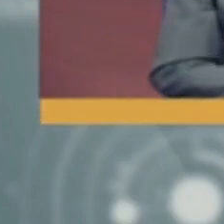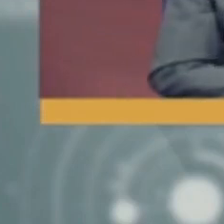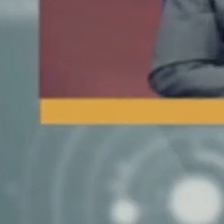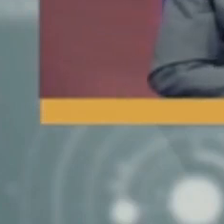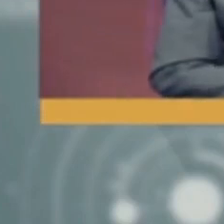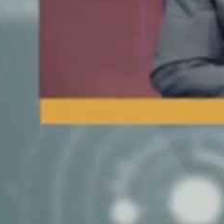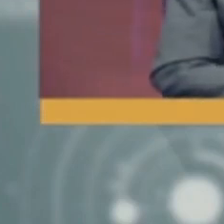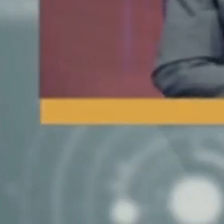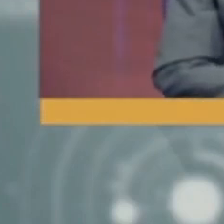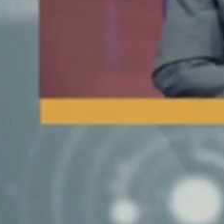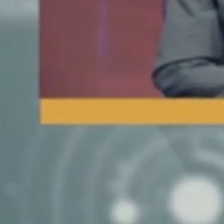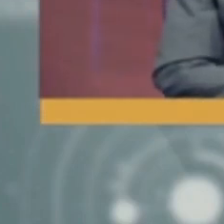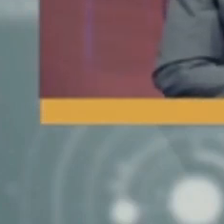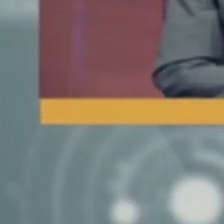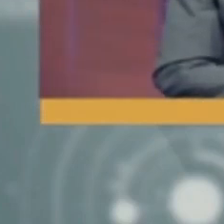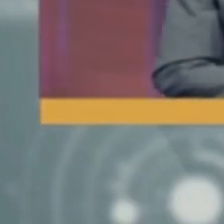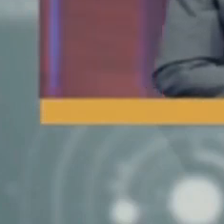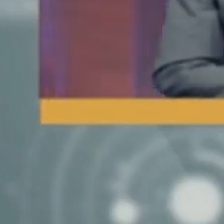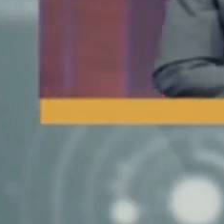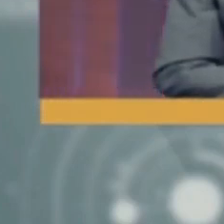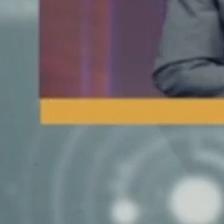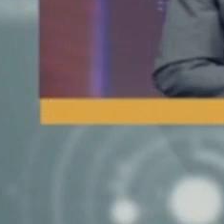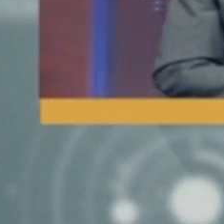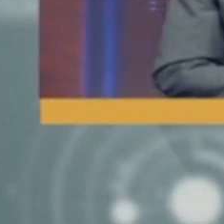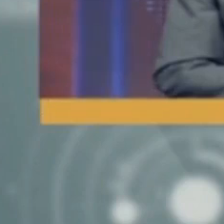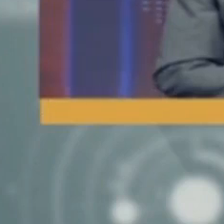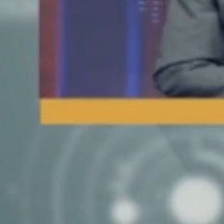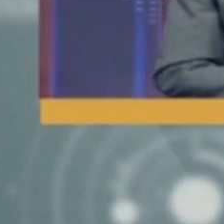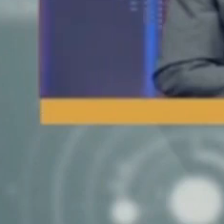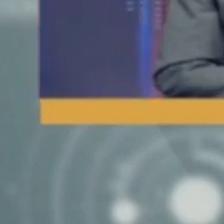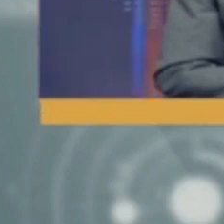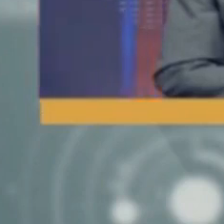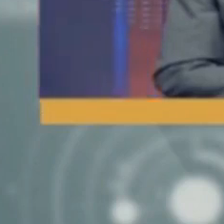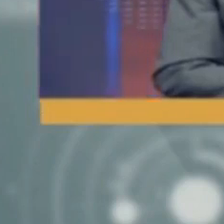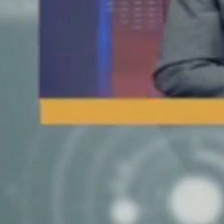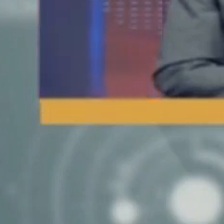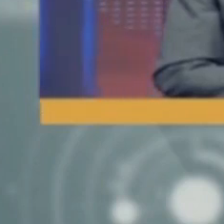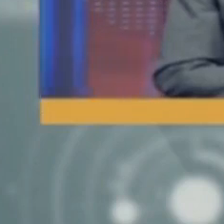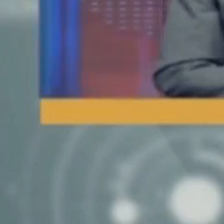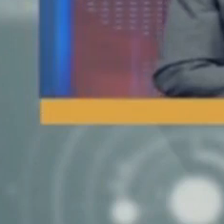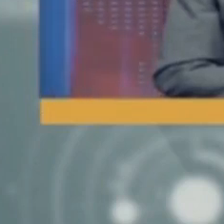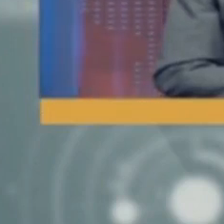طبعا للدكتور محمد الجبري، نموذج مشرف زي ما ذكرت يا خالد. الحقيقة